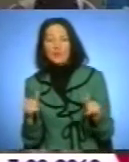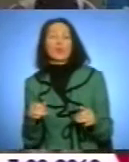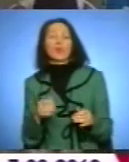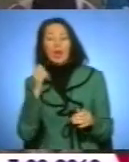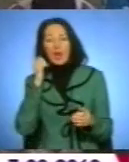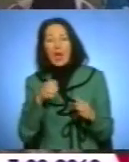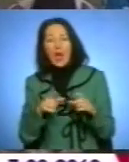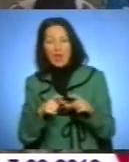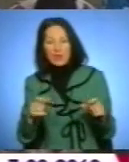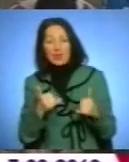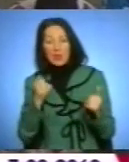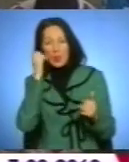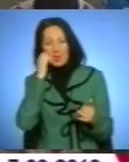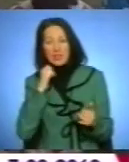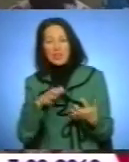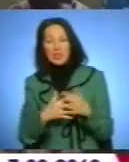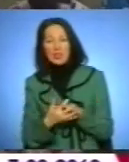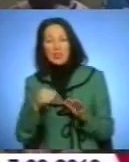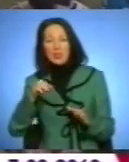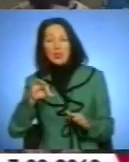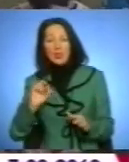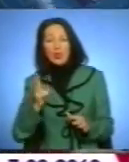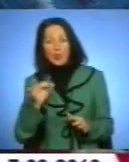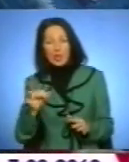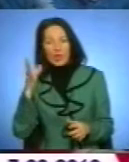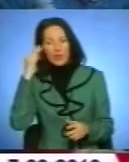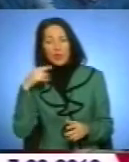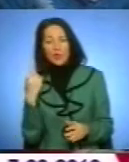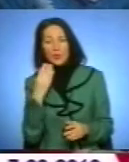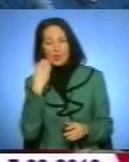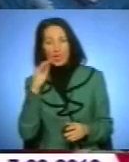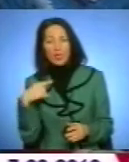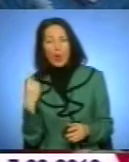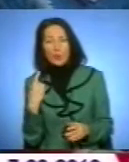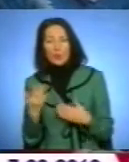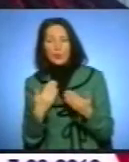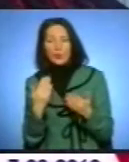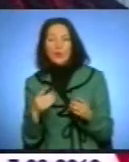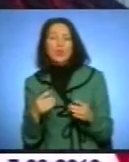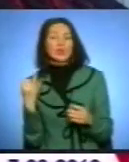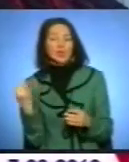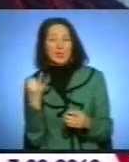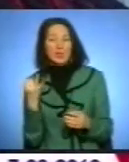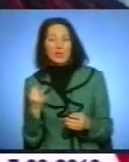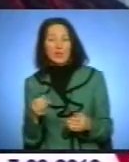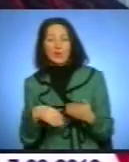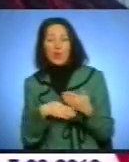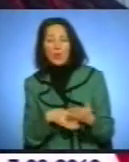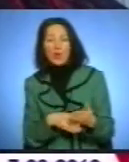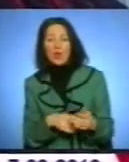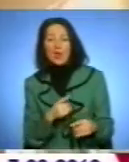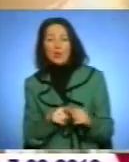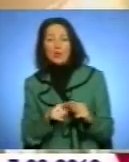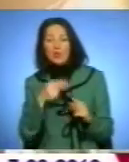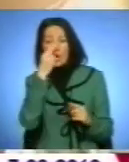району вважають одним із кращих в області. Спілкування за інтересами допомагає швидше адаптуватися, якщо людина опиняється у нових